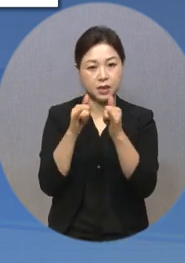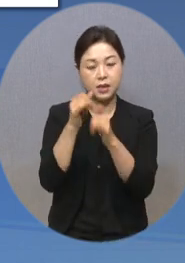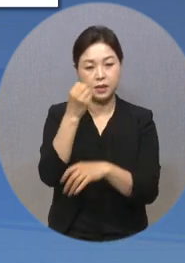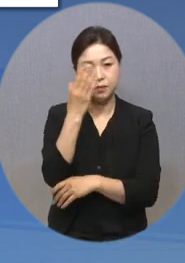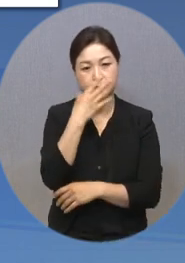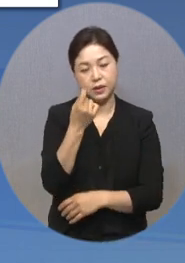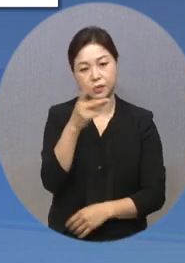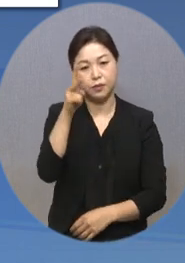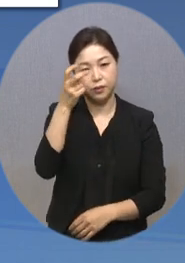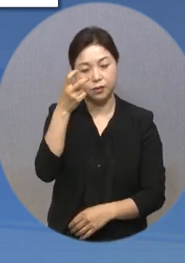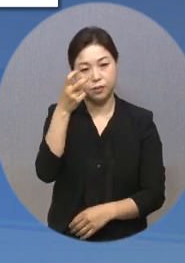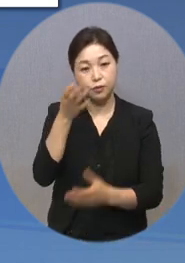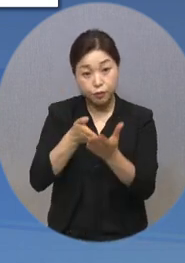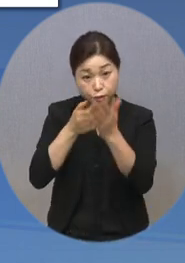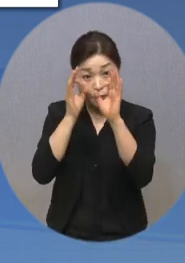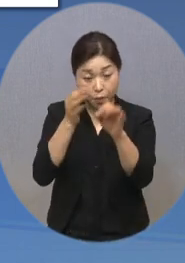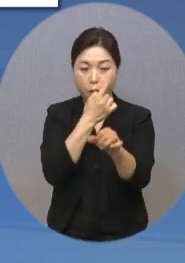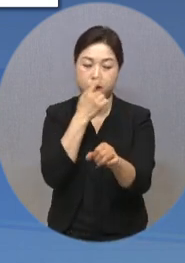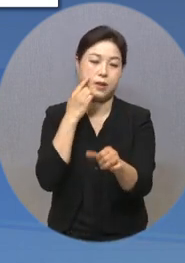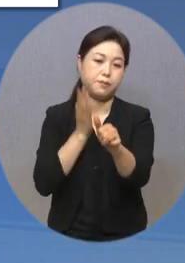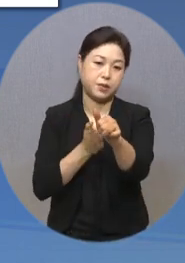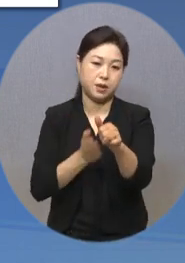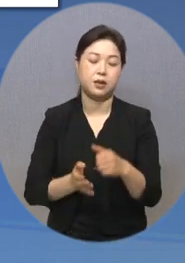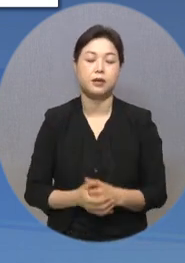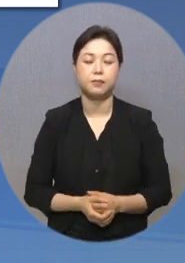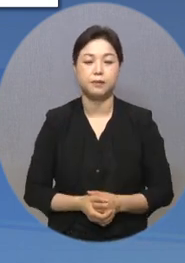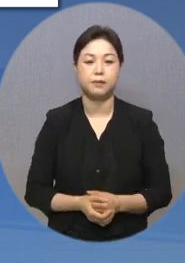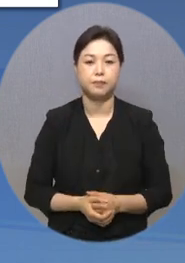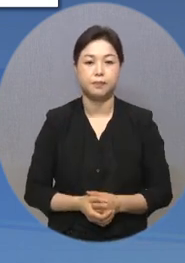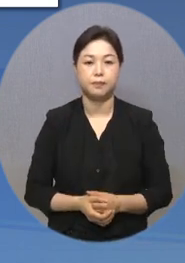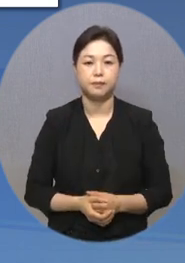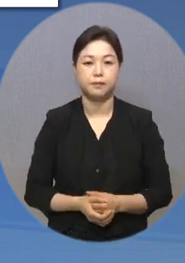복지 탭이 뉴스를 통해 확인할 수 있습니다